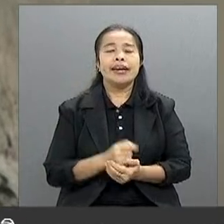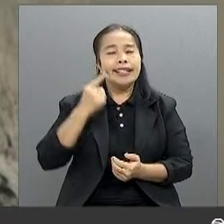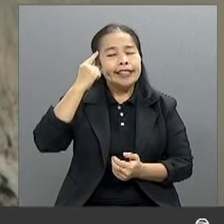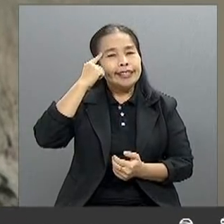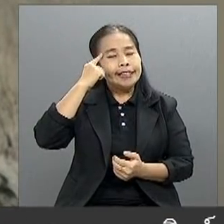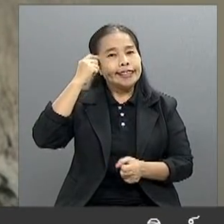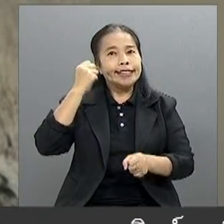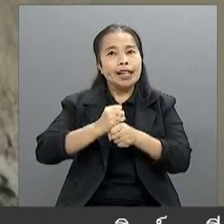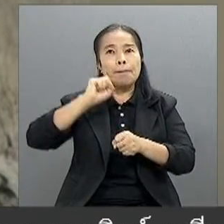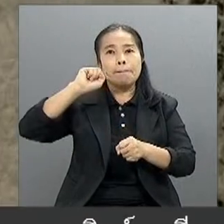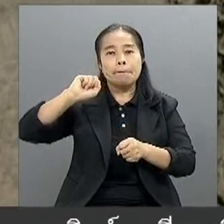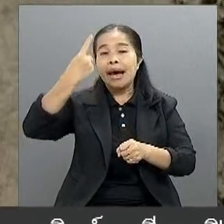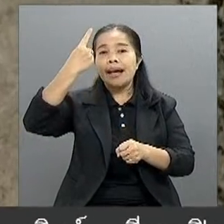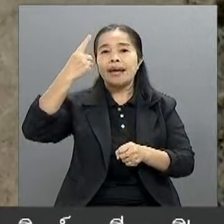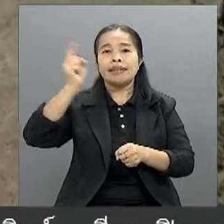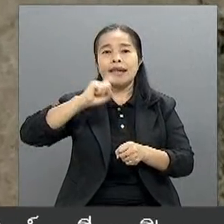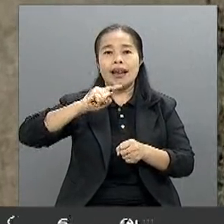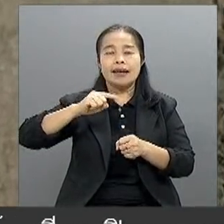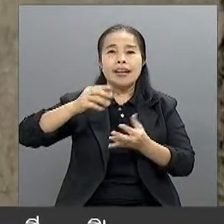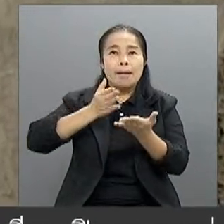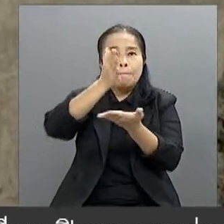ค่ะแนวคิดการปักปันเขตแดนตามแนวเส้น l ac